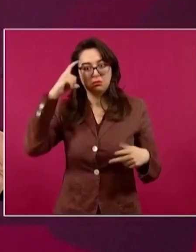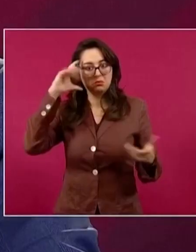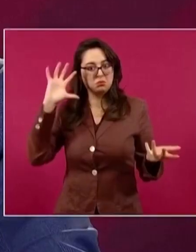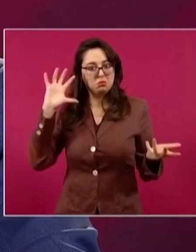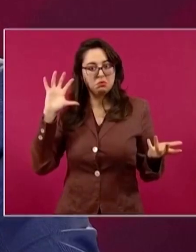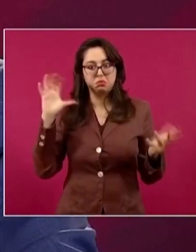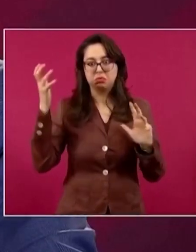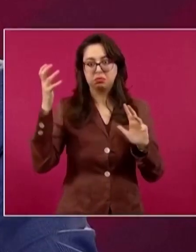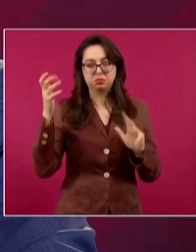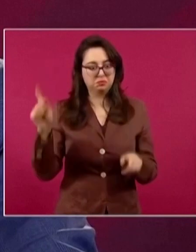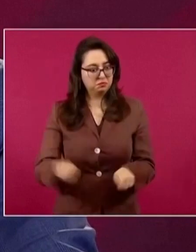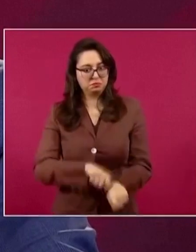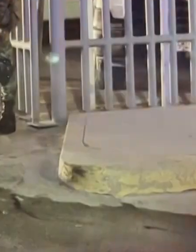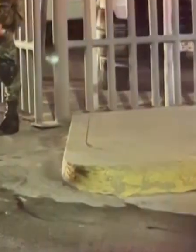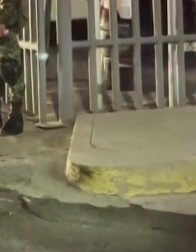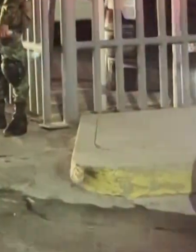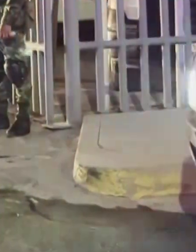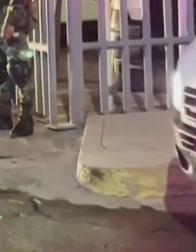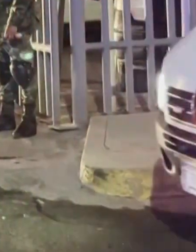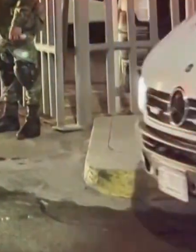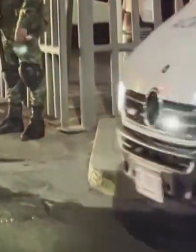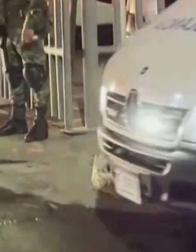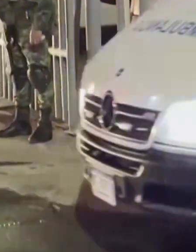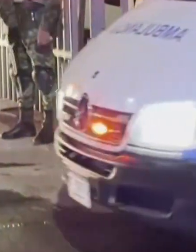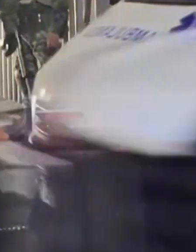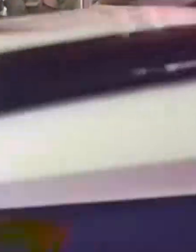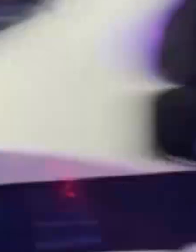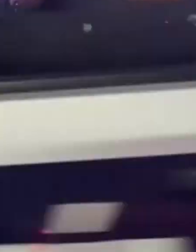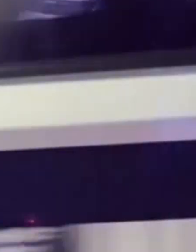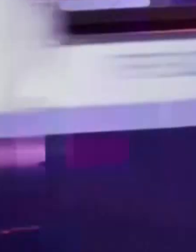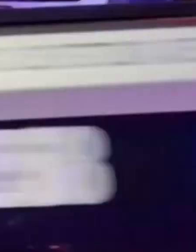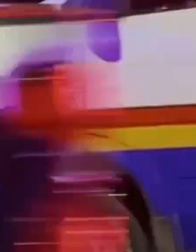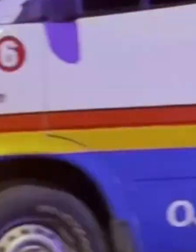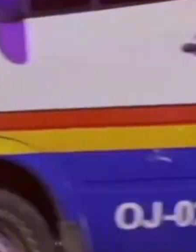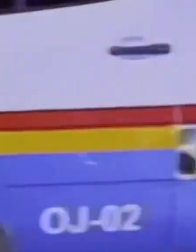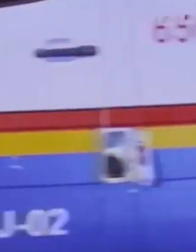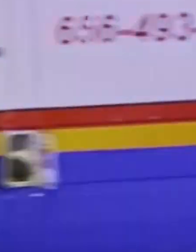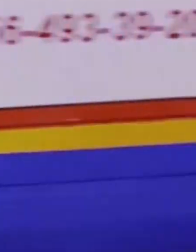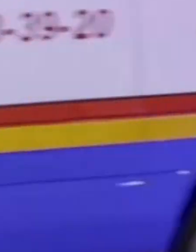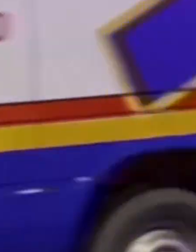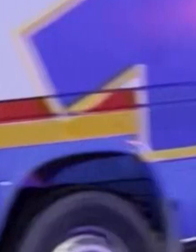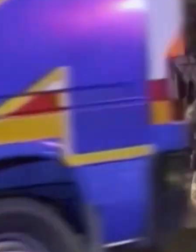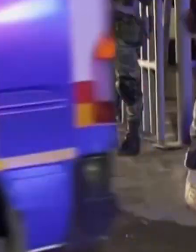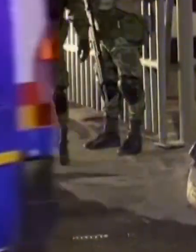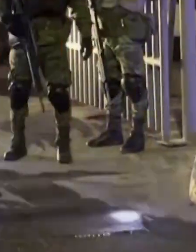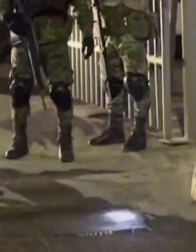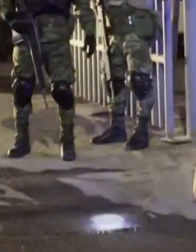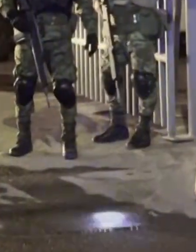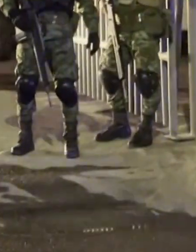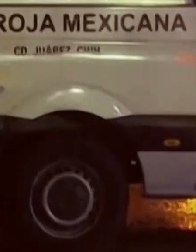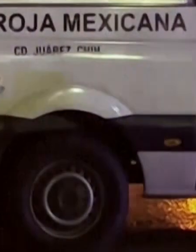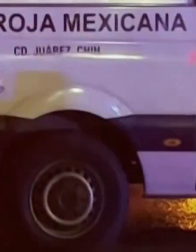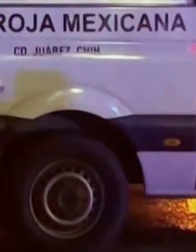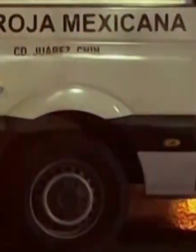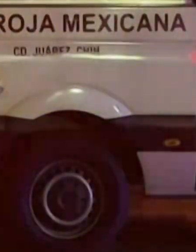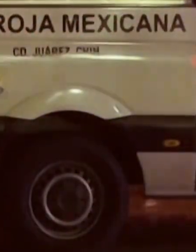đó trong một cuộc phỏng vấn với Reuters và tháng trước một nhân viên bảo vệ tại trung tâm cho biết nhân